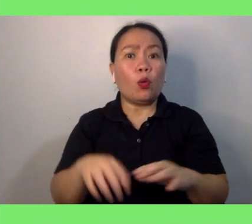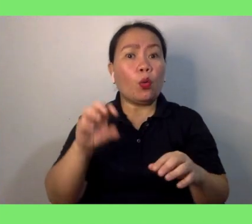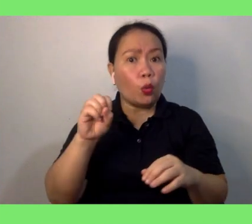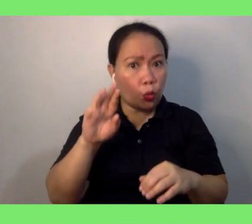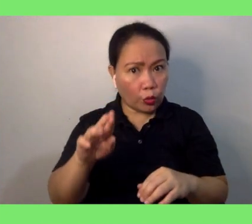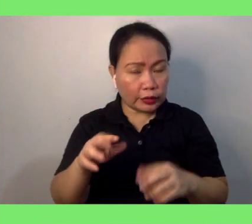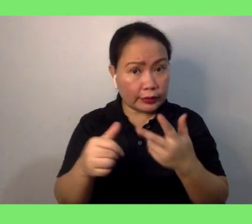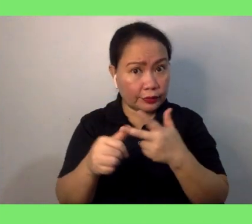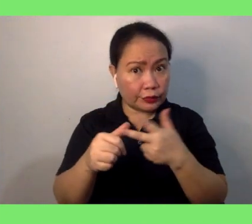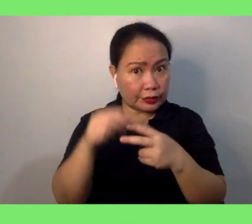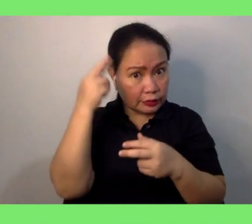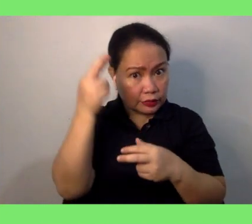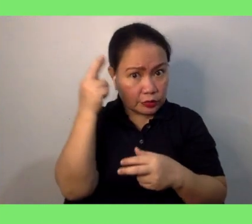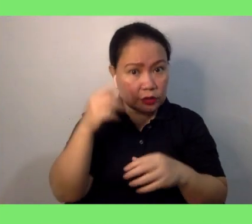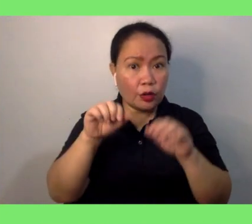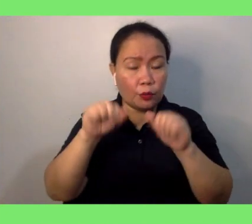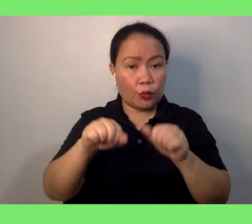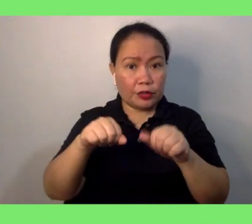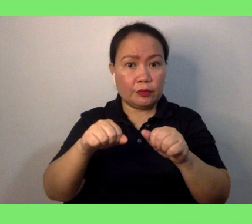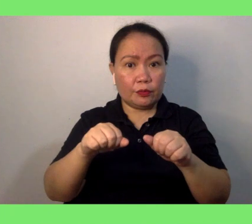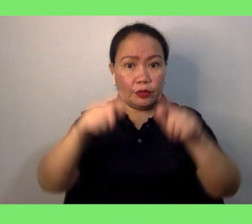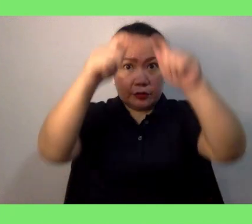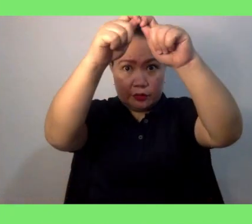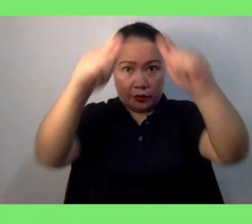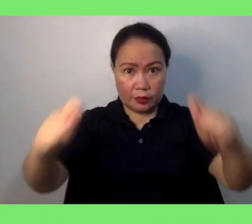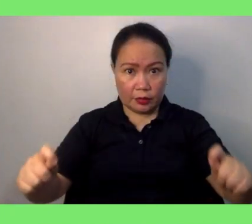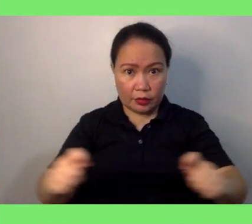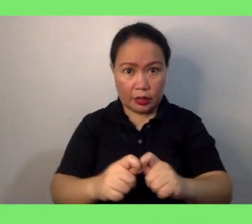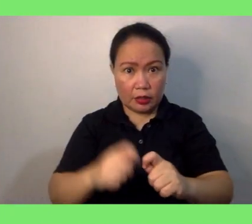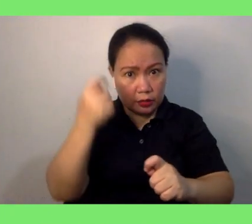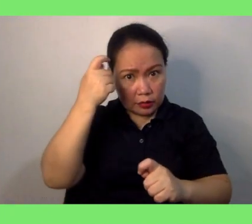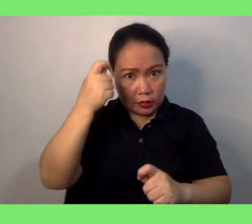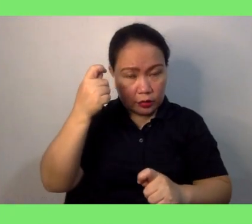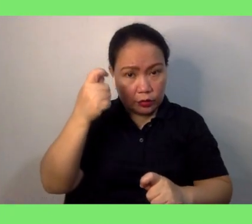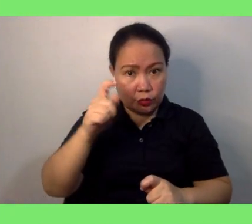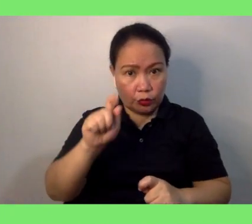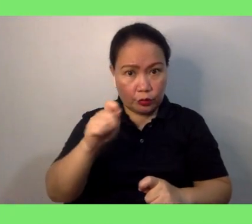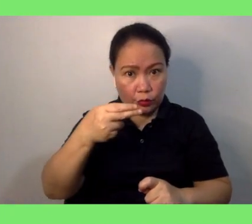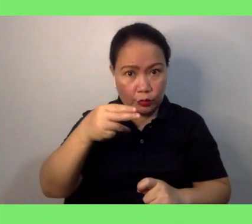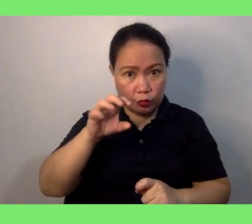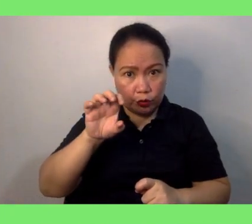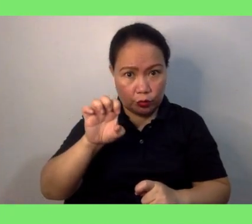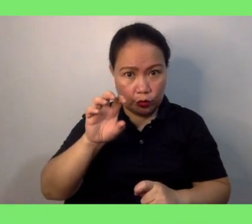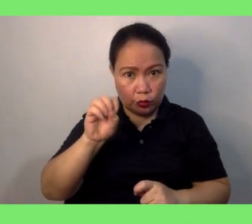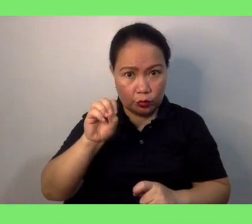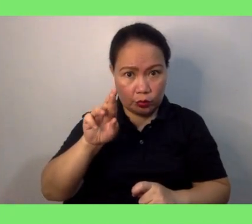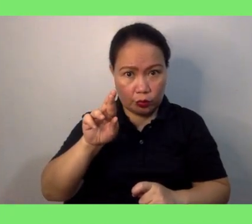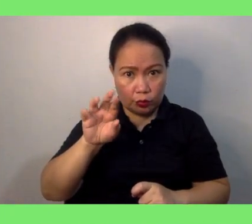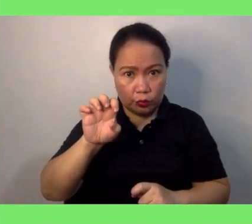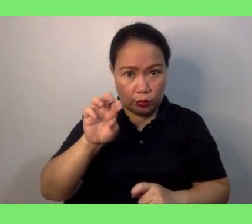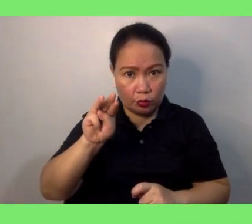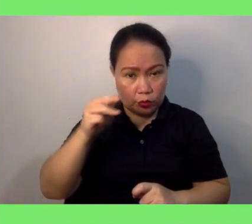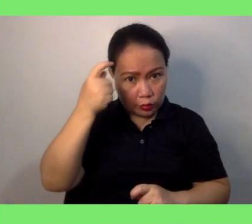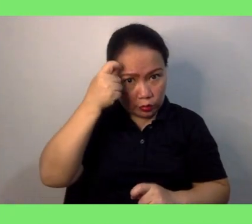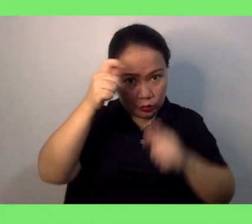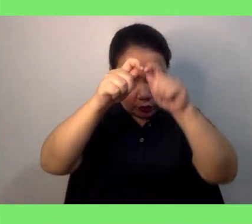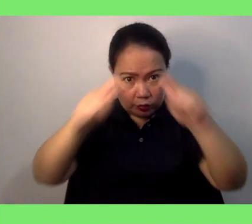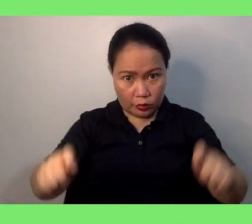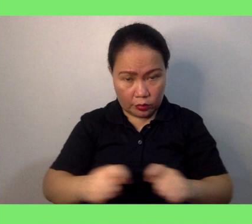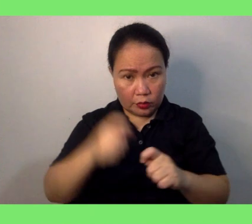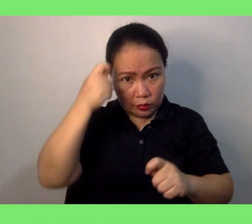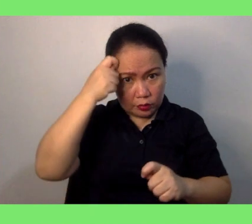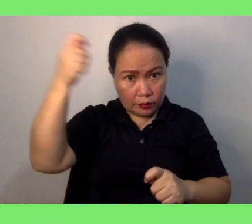ang triangle sum theorem, ang interior angles niyan dapat laging 180. So, 180 minus 52